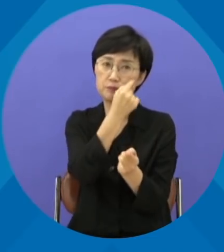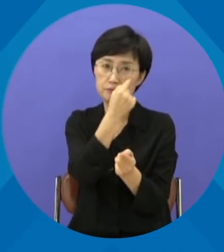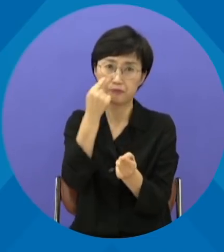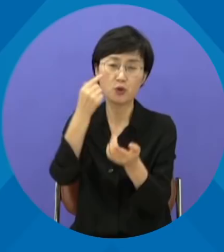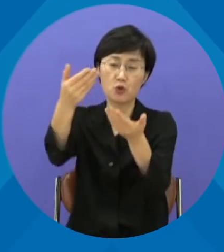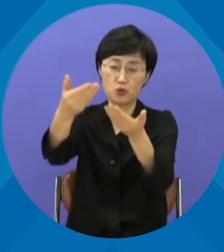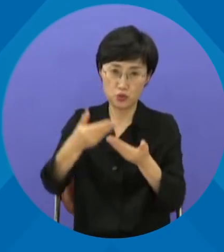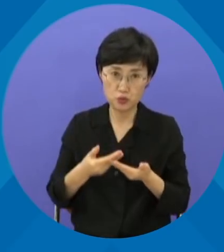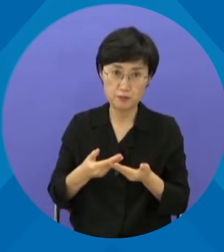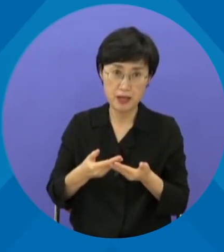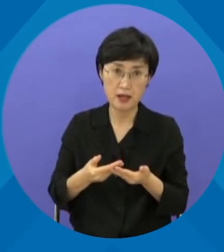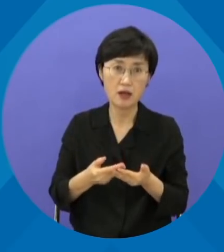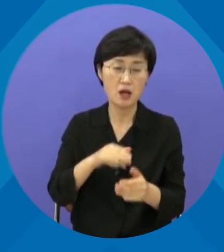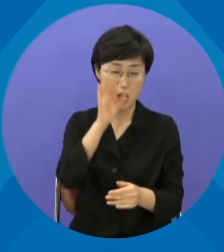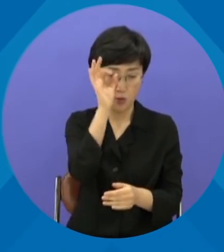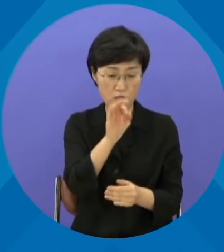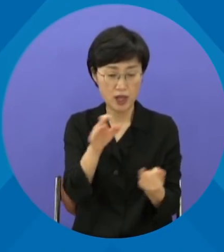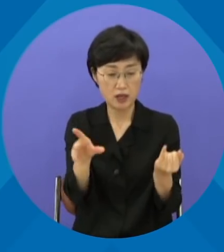주실 것이라.